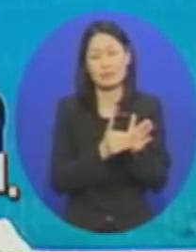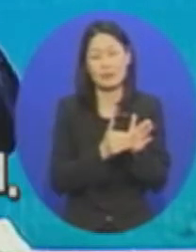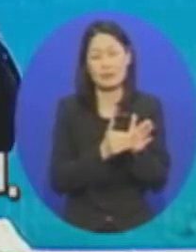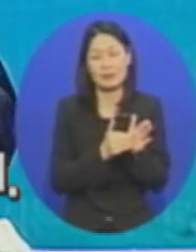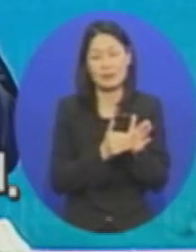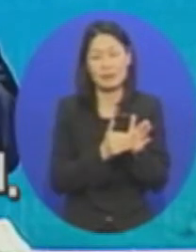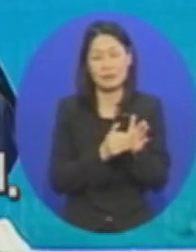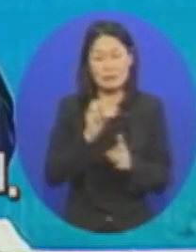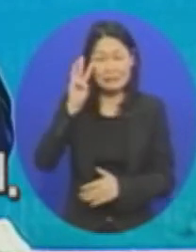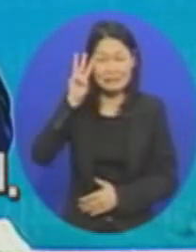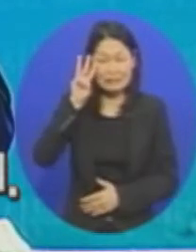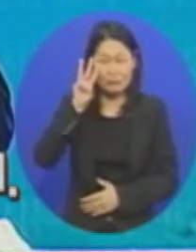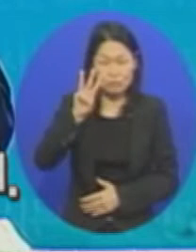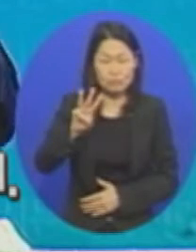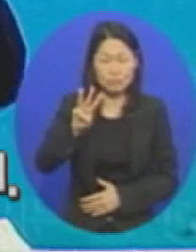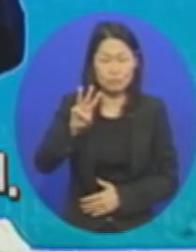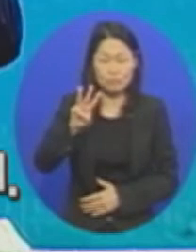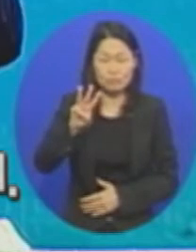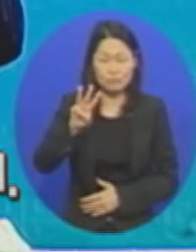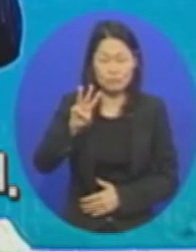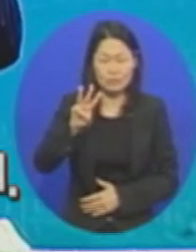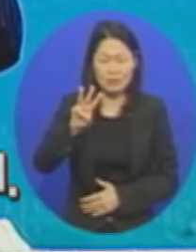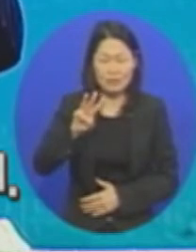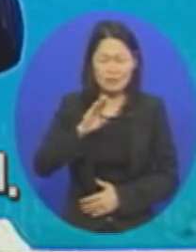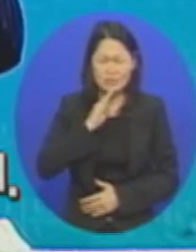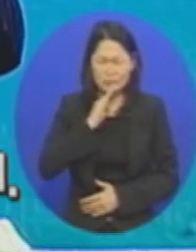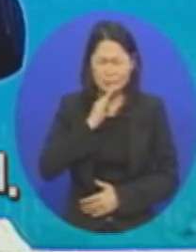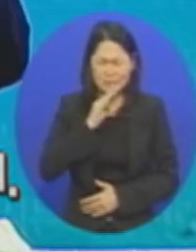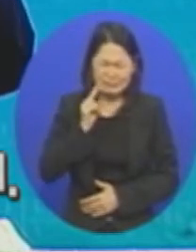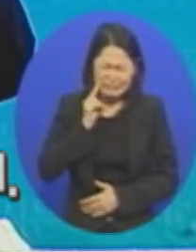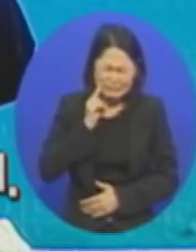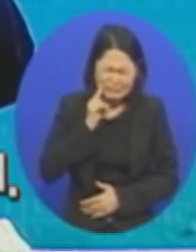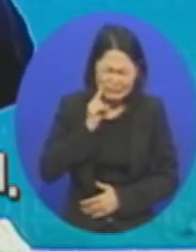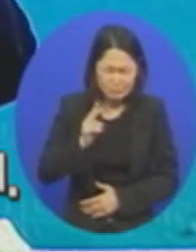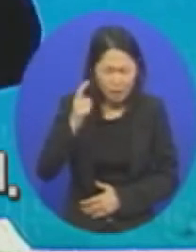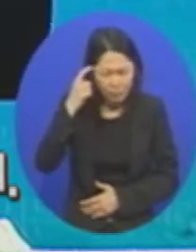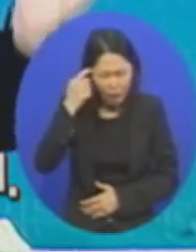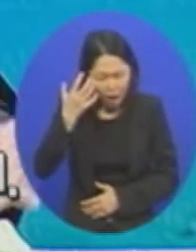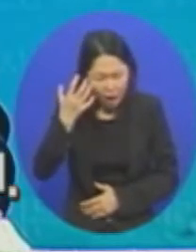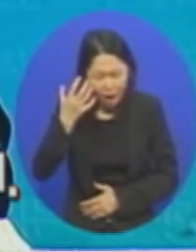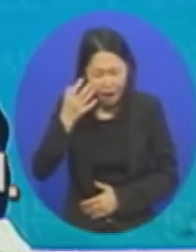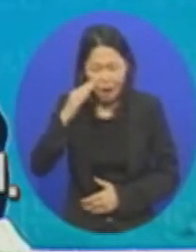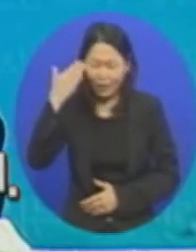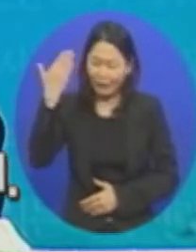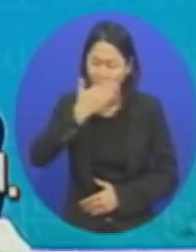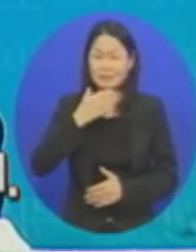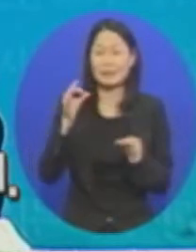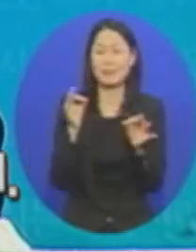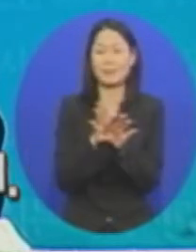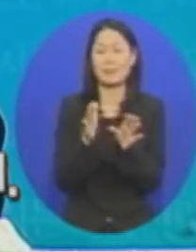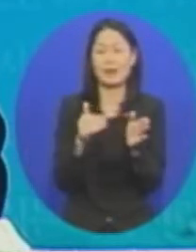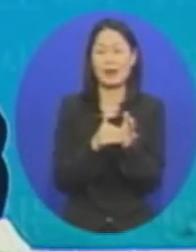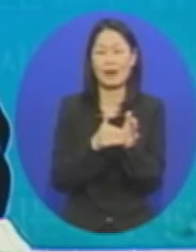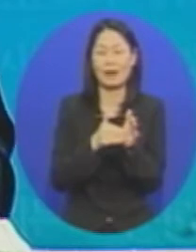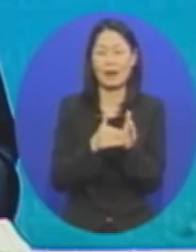그리고 3일 뒤에 그 극심한 편두통이 깨끗하게 나왔어요